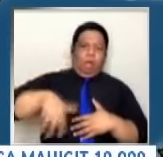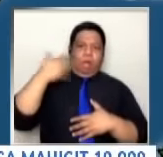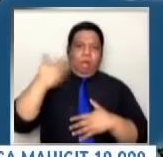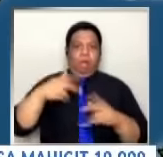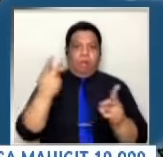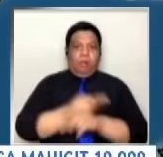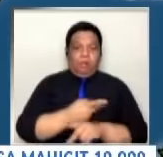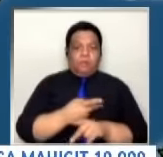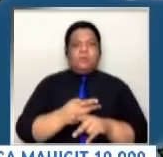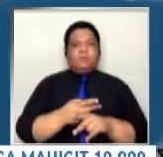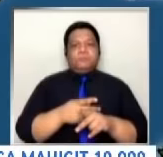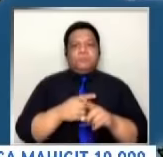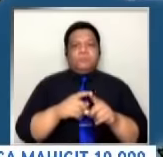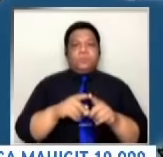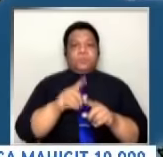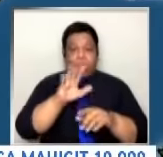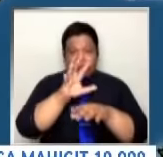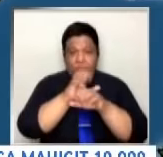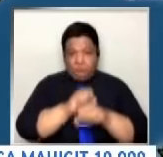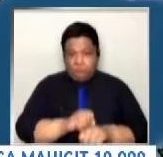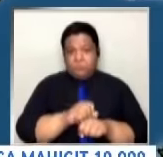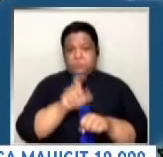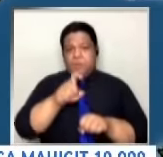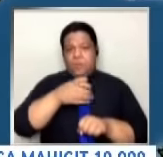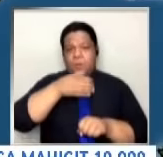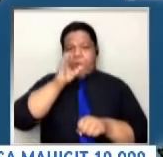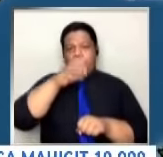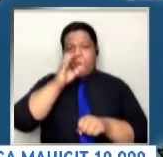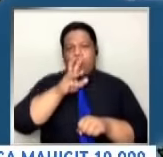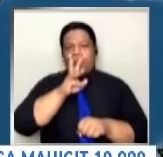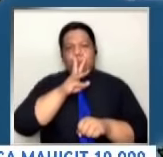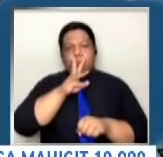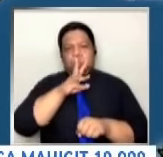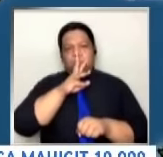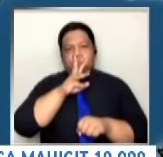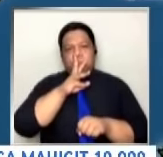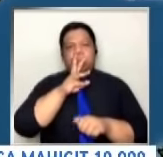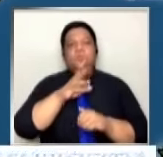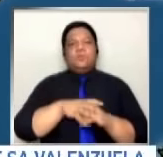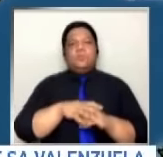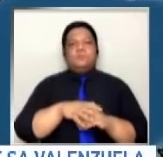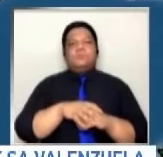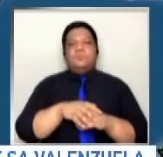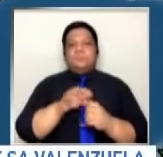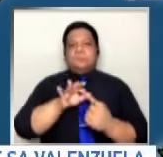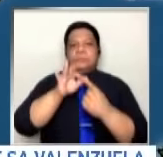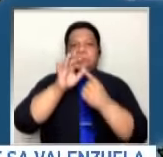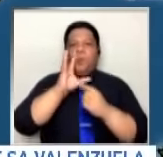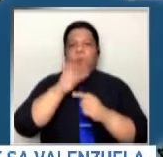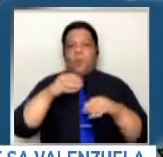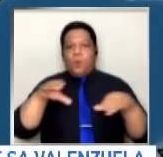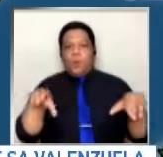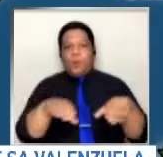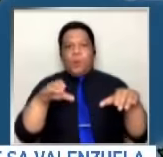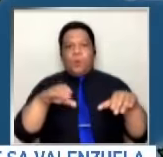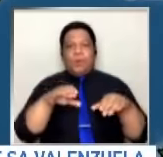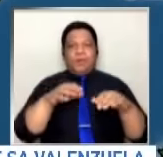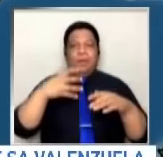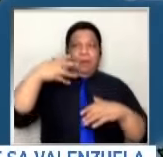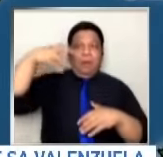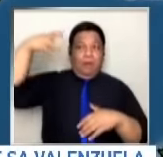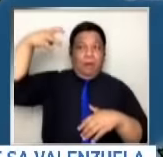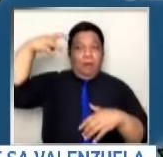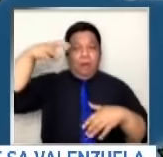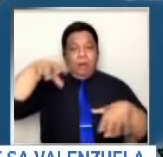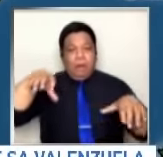kapuso, ugaliin po ha, yung pag-inom ng maraming tubig, lalong-lalo na yung mga nagtatrabaho sa ilalim ng matinding sikat ng